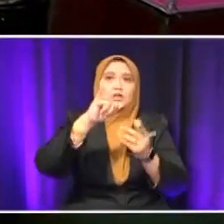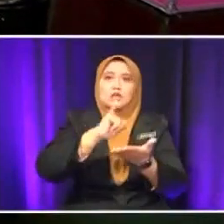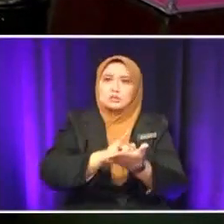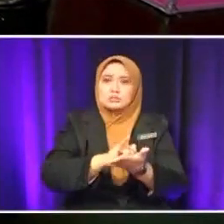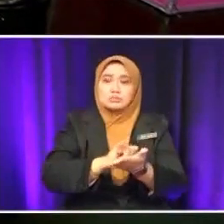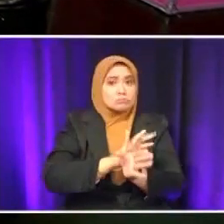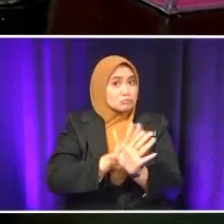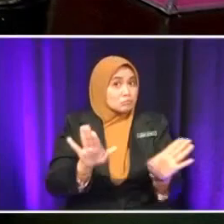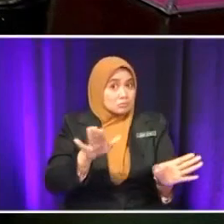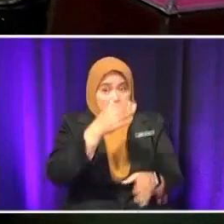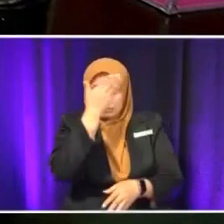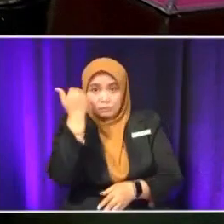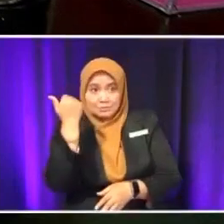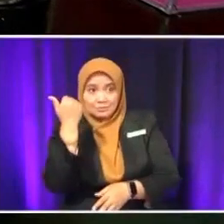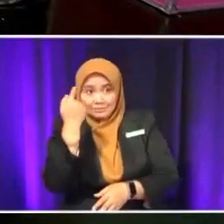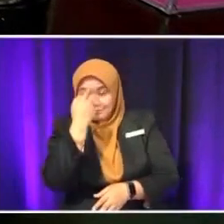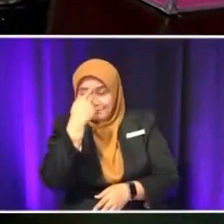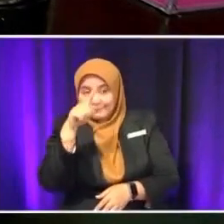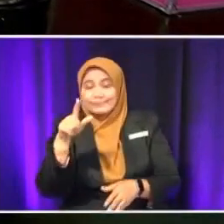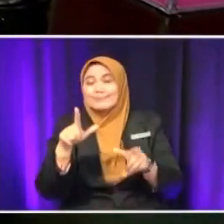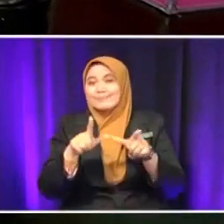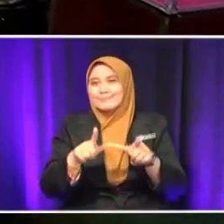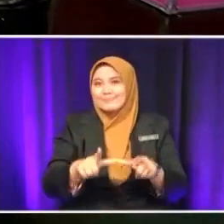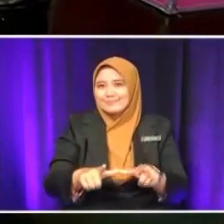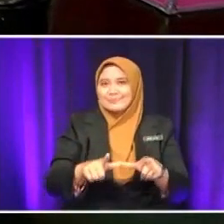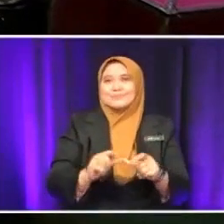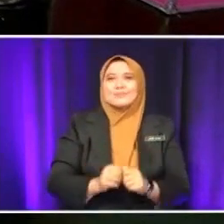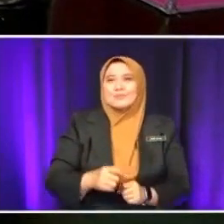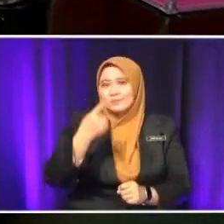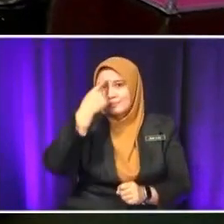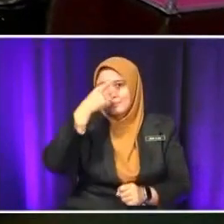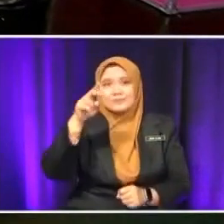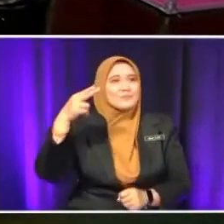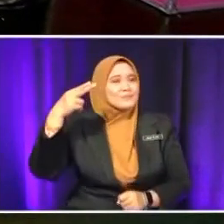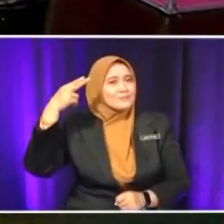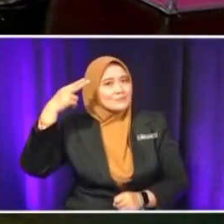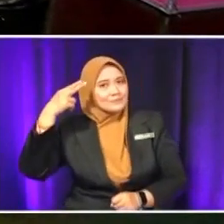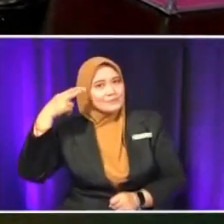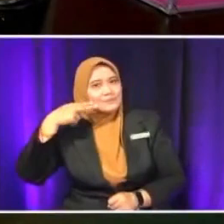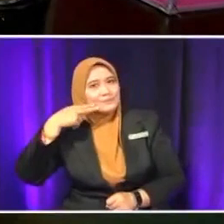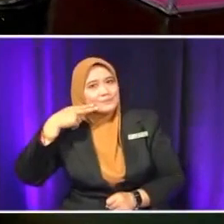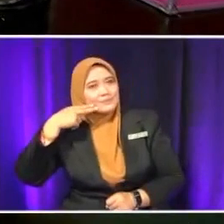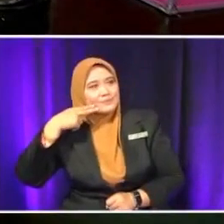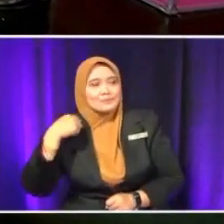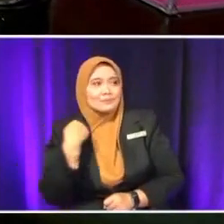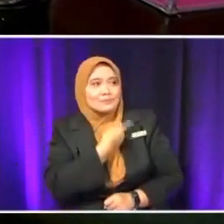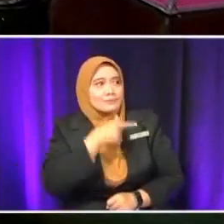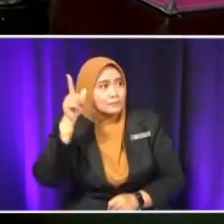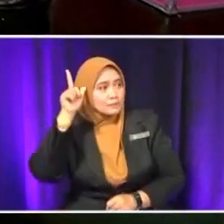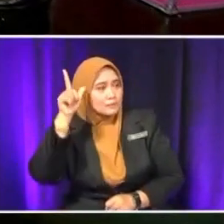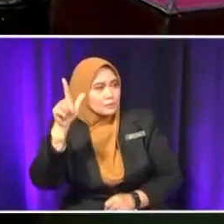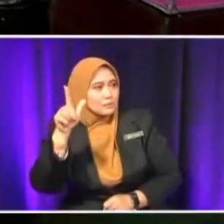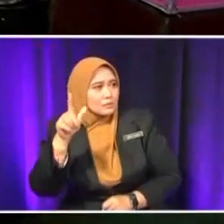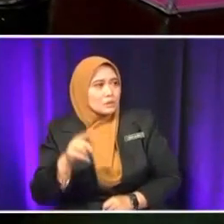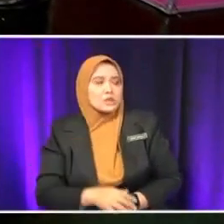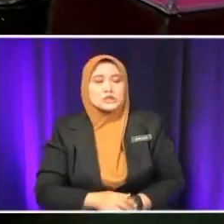Jangan lupa, Chris. Tadi satu untuk Hani. Hani, sebab dia jawab betul. Betul. Okey. Okey. Baik. So, kita akan tengok graf